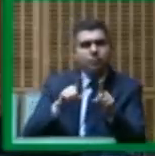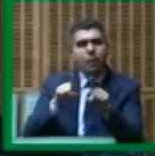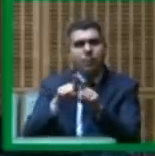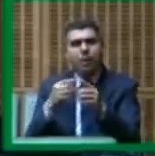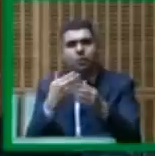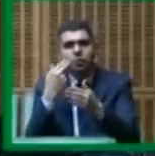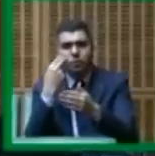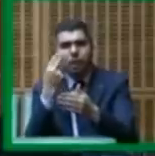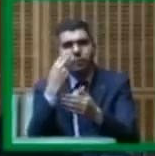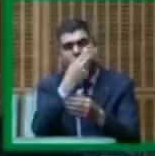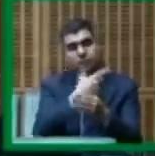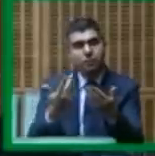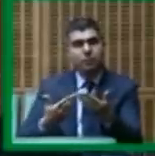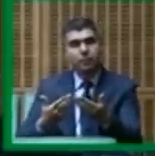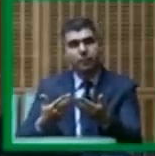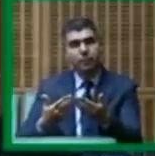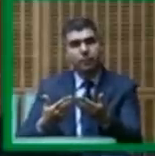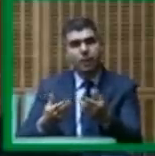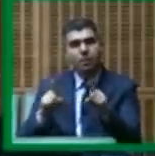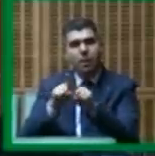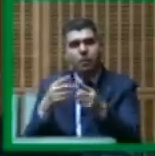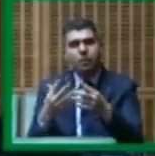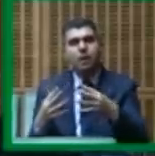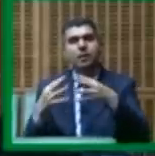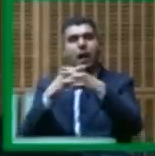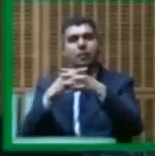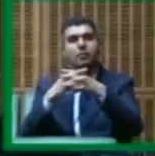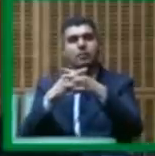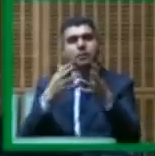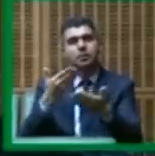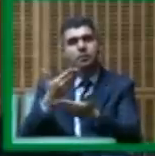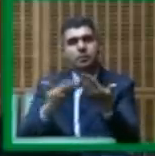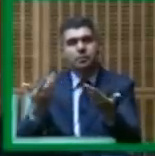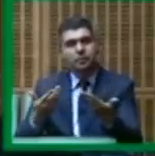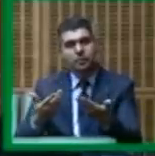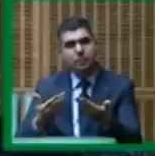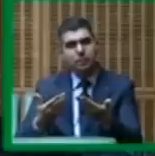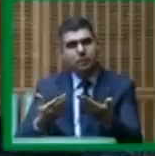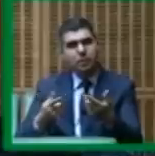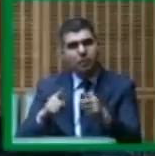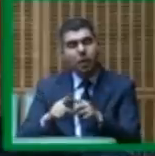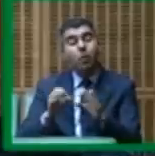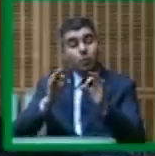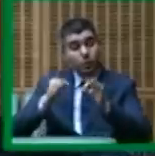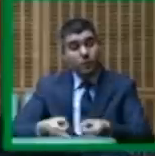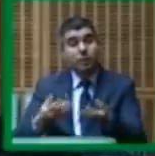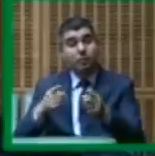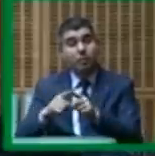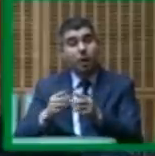هاد المنطق اللي هو في الحقيقه منطق التعاون، واللي هو اللي مطلوب منا نمشيو